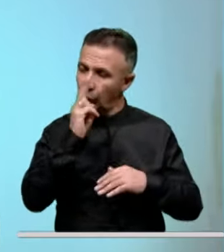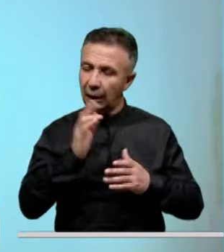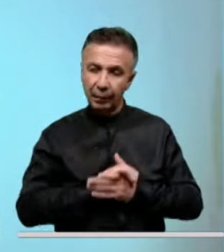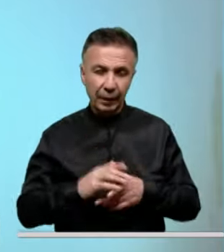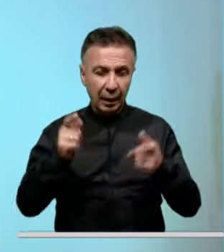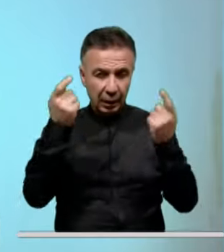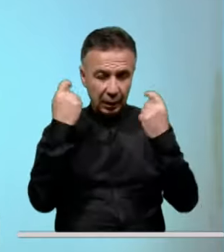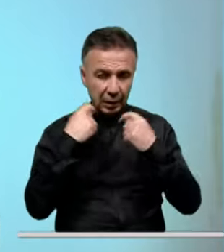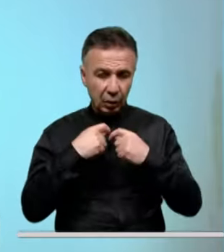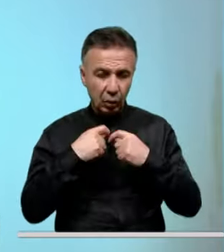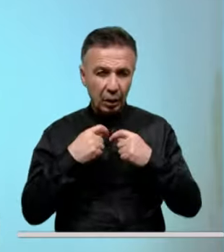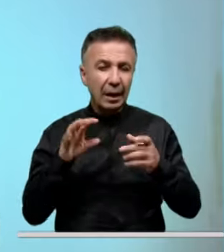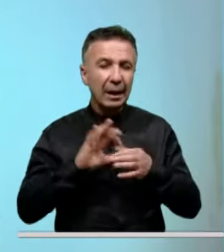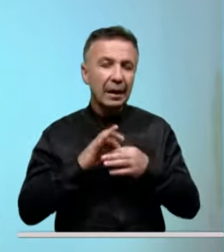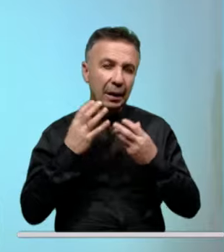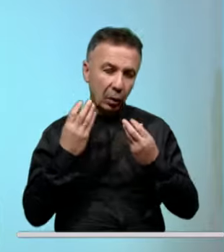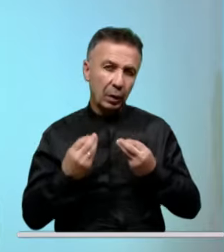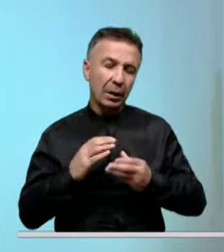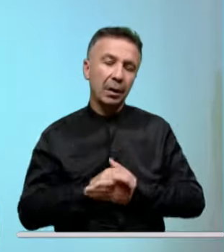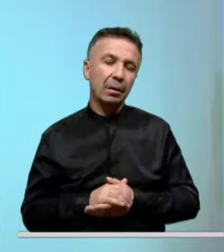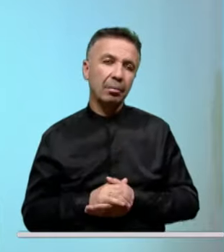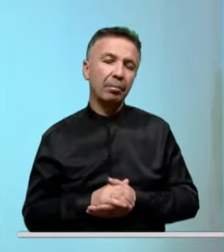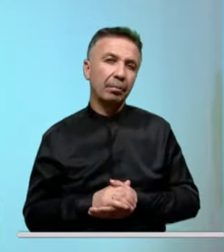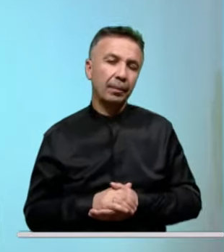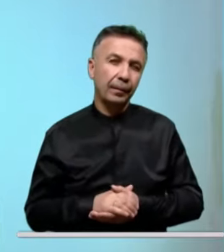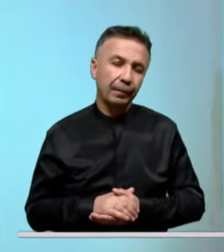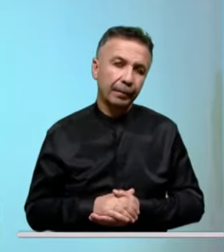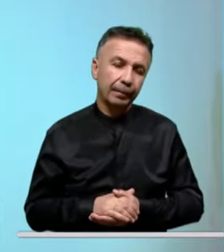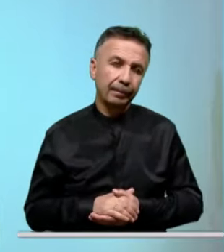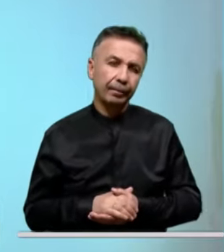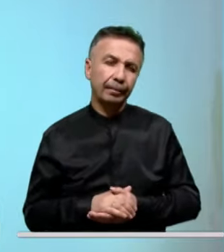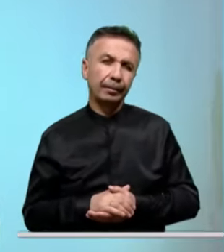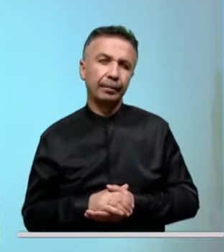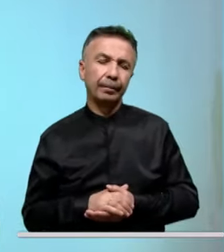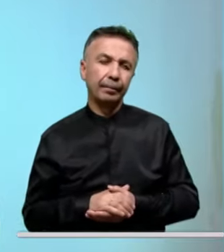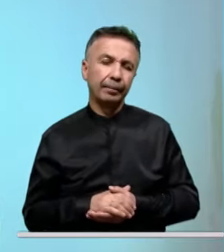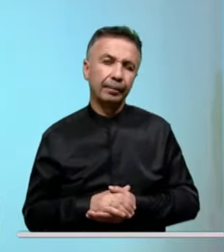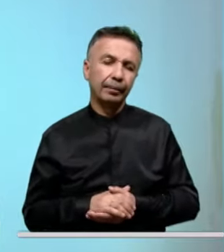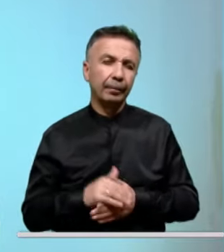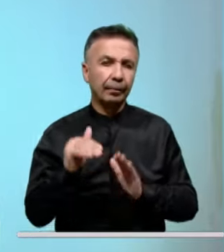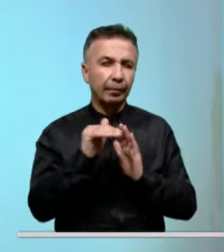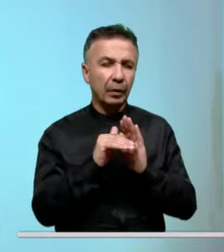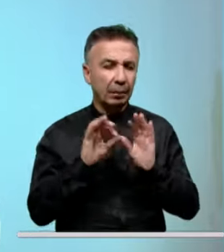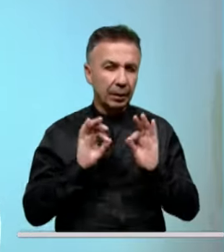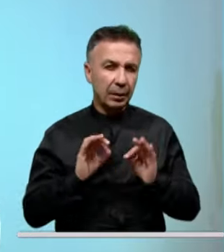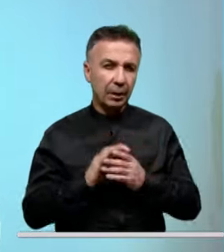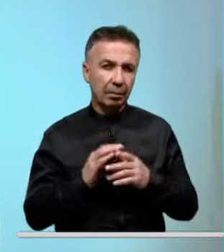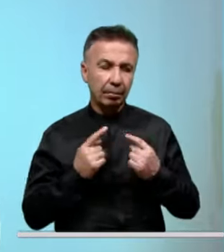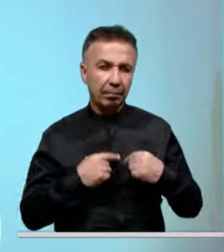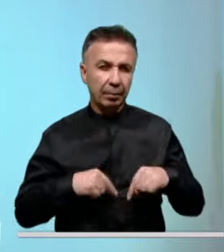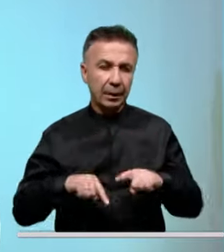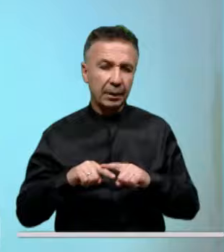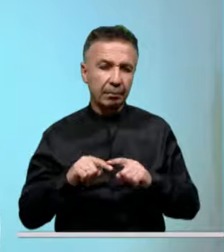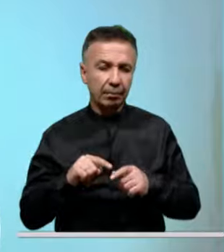Tesettürle ilgili olarak ben izleyicilerimizin hatırında kalması adına programın başındaki bizim ilk